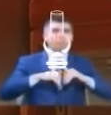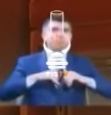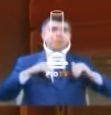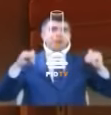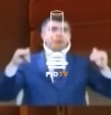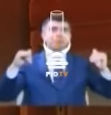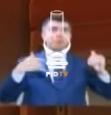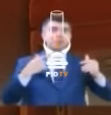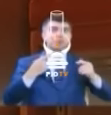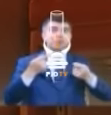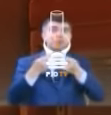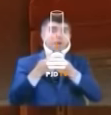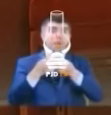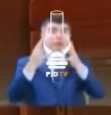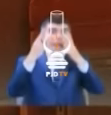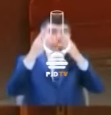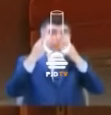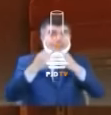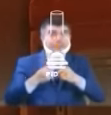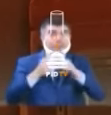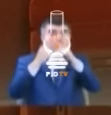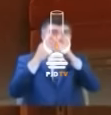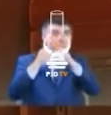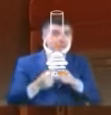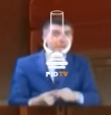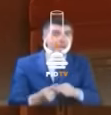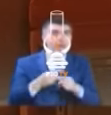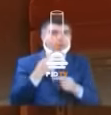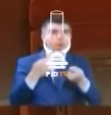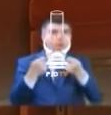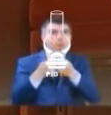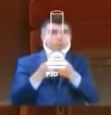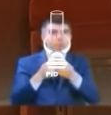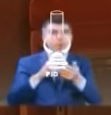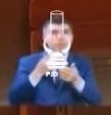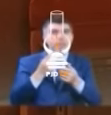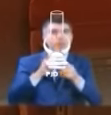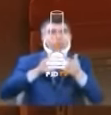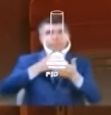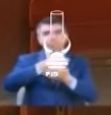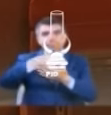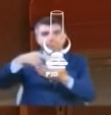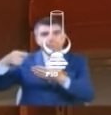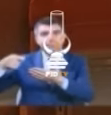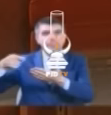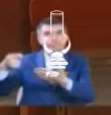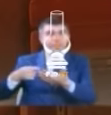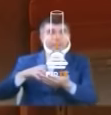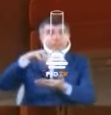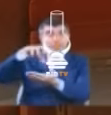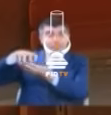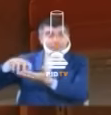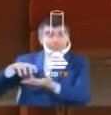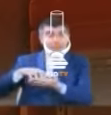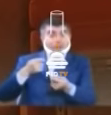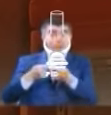حجم الاستثمارات في الصيانه ديال الطرق، النقاط اللي ربحناها في هاد 4 سنوات مقارنه مع السابق، كل اقليم شحال استفد مقارنه مع